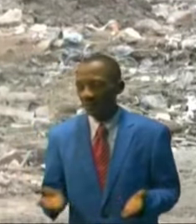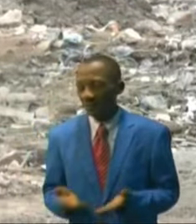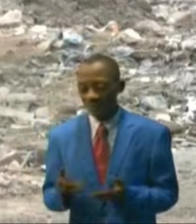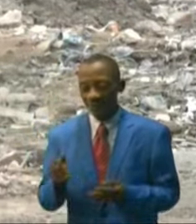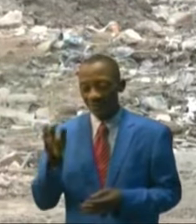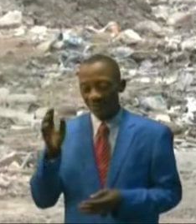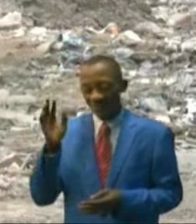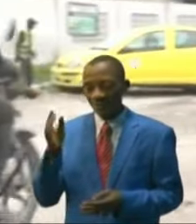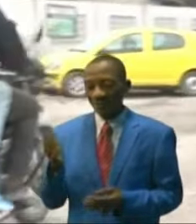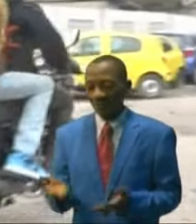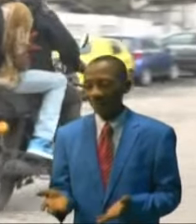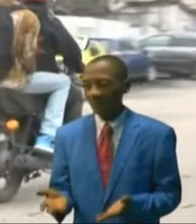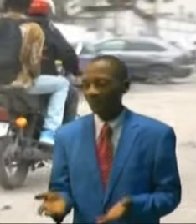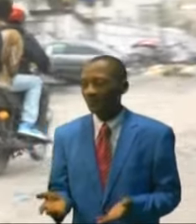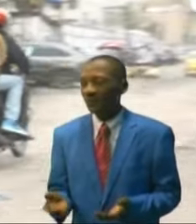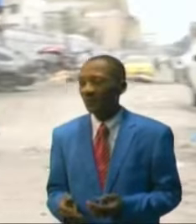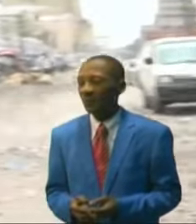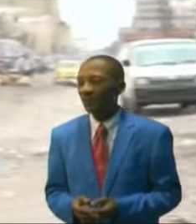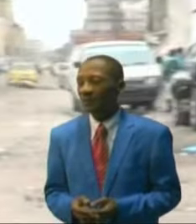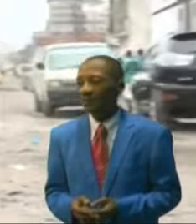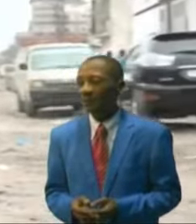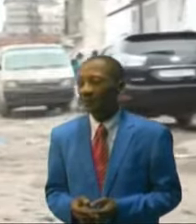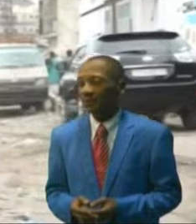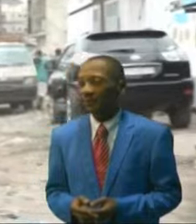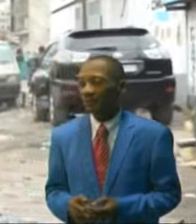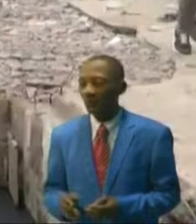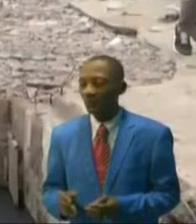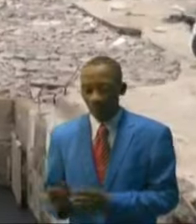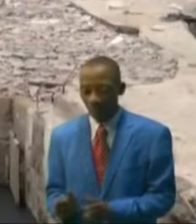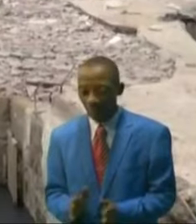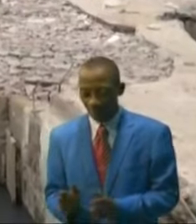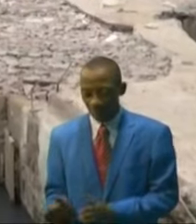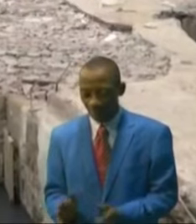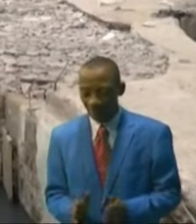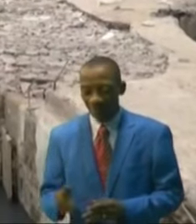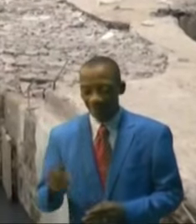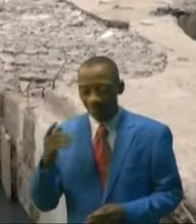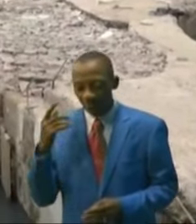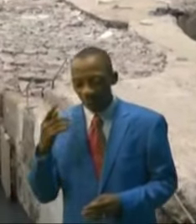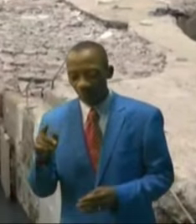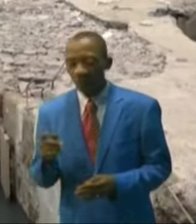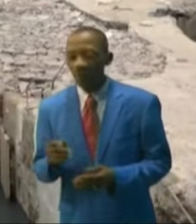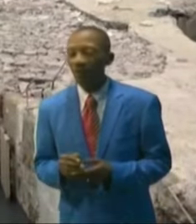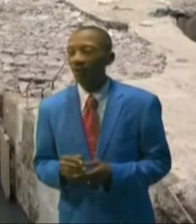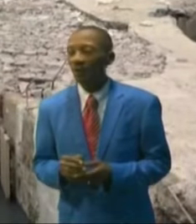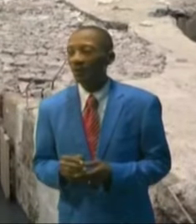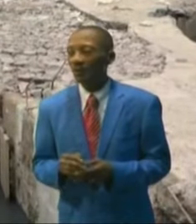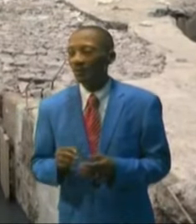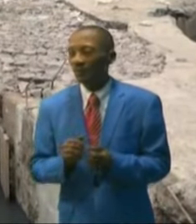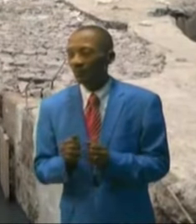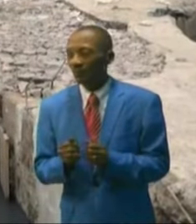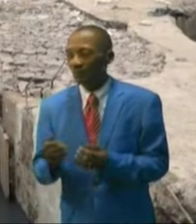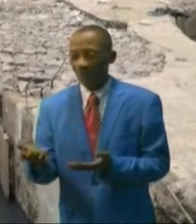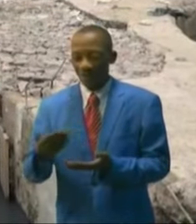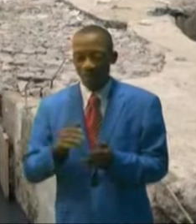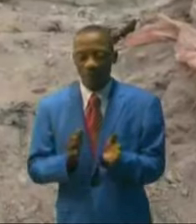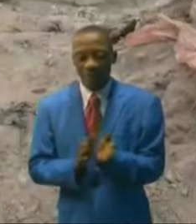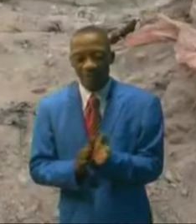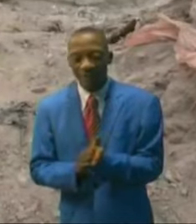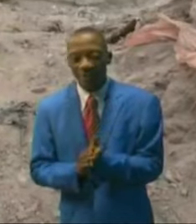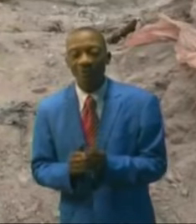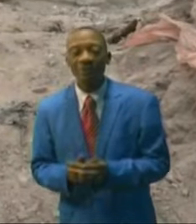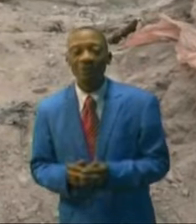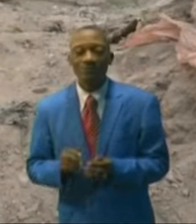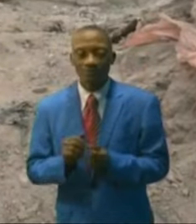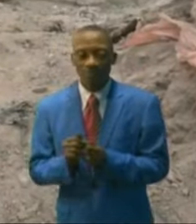cette situation? À l'approche de la saison de pluie, nos équipes se sont déployées pour constater l'immobilisme dans ces chantiers.